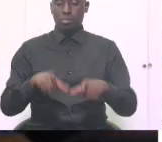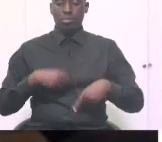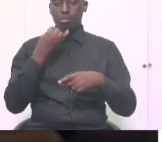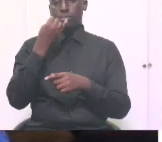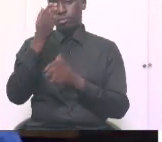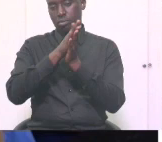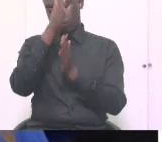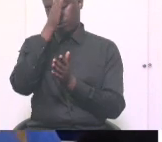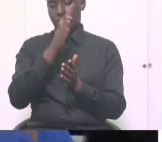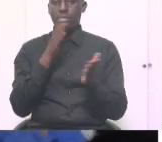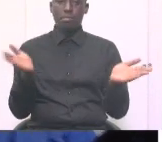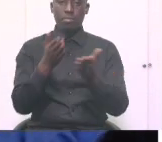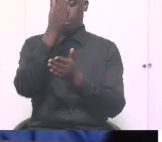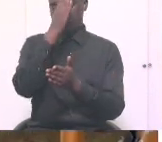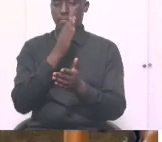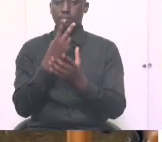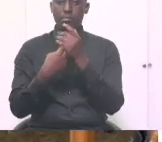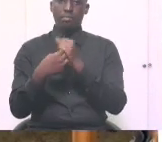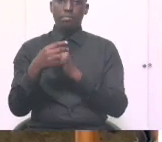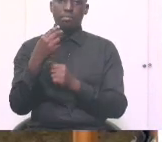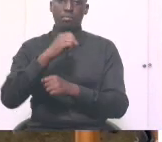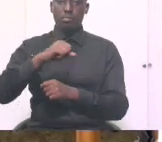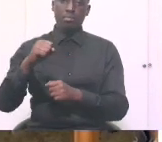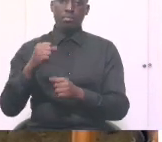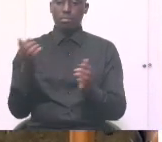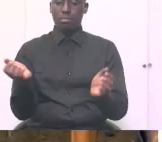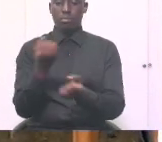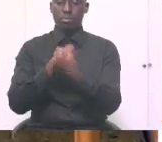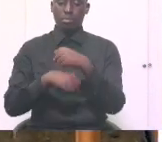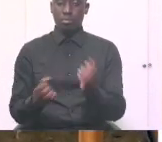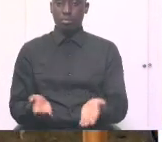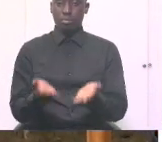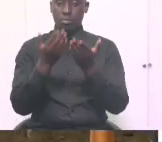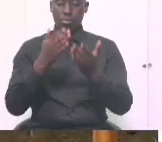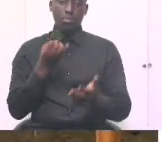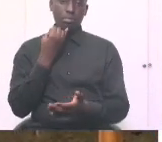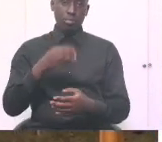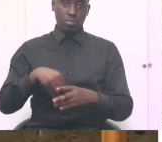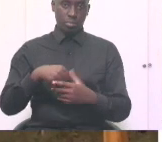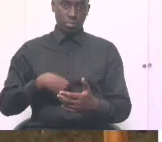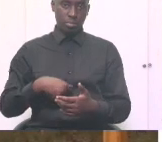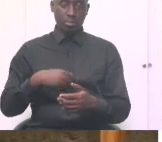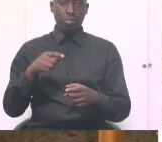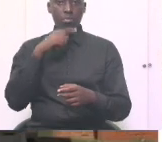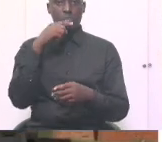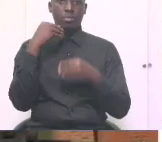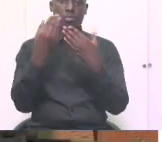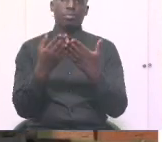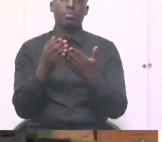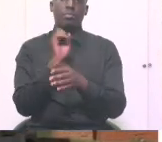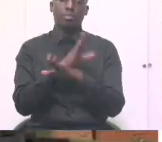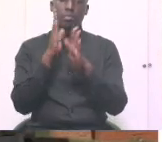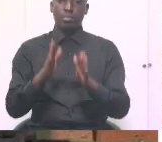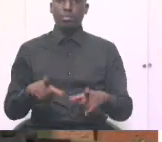by'umwihariko banabasaba kuzashishikariza ababyeyi ku mpande zombi igikorwa cyo gukangura ubwonko bw'umwana uri mu nda nka rimwe mu masomo bahawe aya mahugurwa abajyanama b'ubuzima